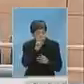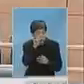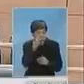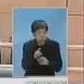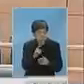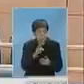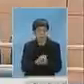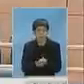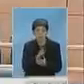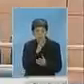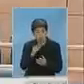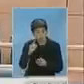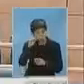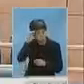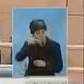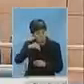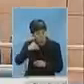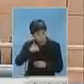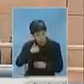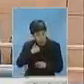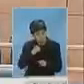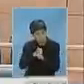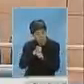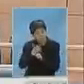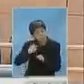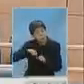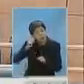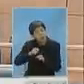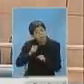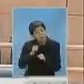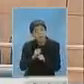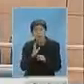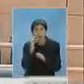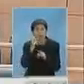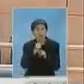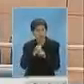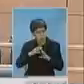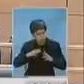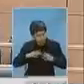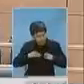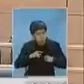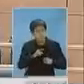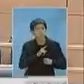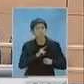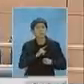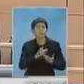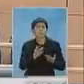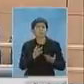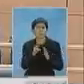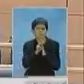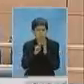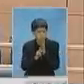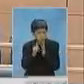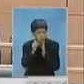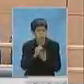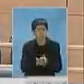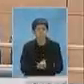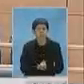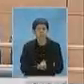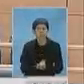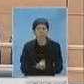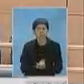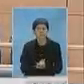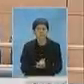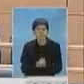หาหรือไม่ถ้าทุจริตคอร์รัปชั่นจริงในกระบวนการยุติธรรมที่เป็นสากลก็ต้องรับผิดชอบตามกฎหมาย่ะ